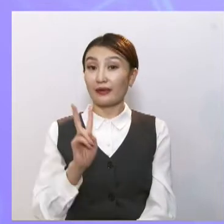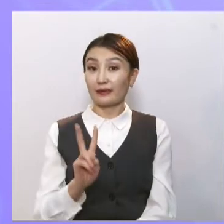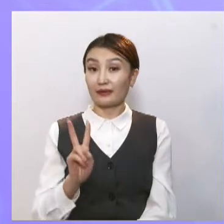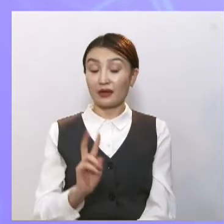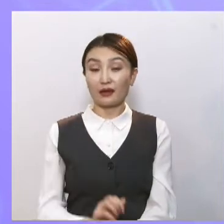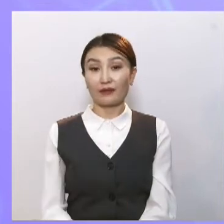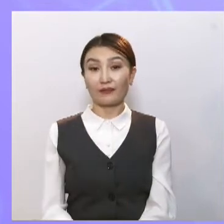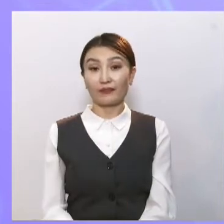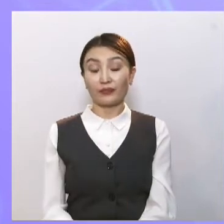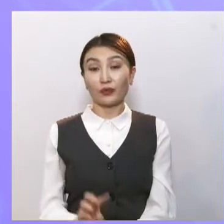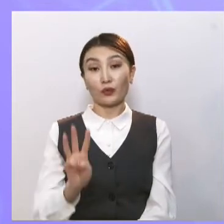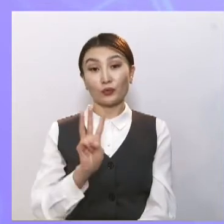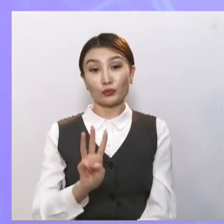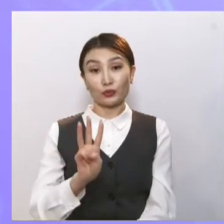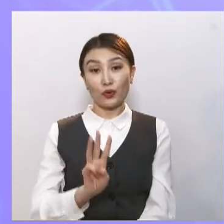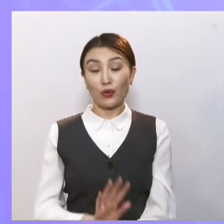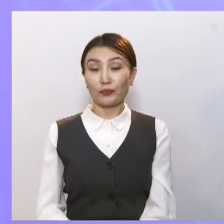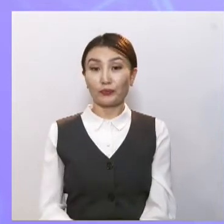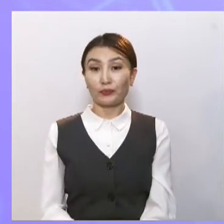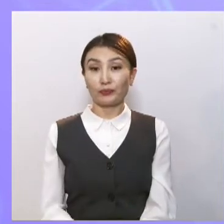2'de, 3'de,